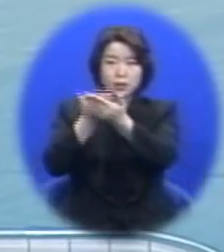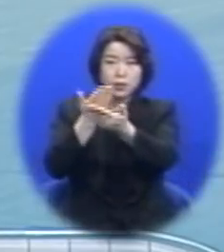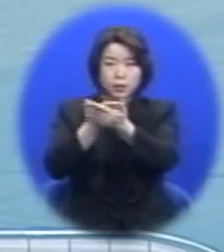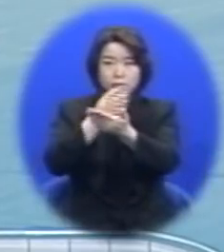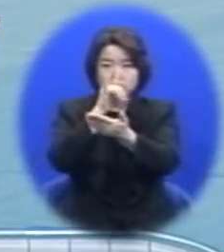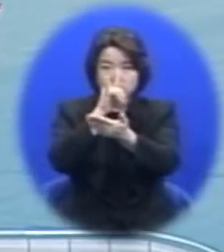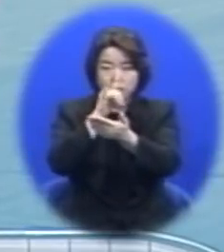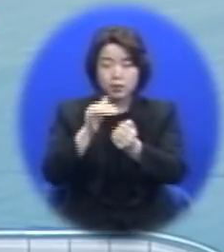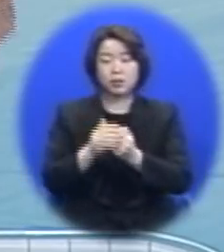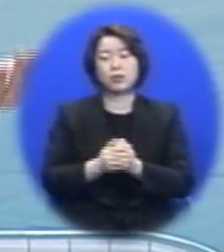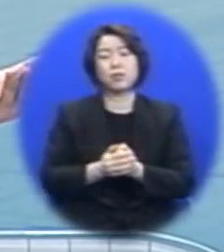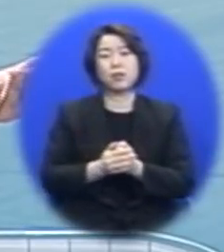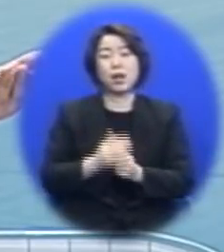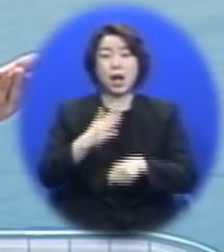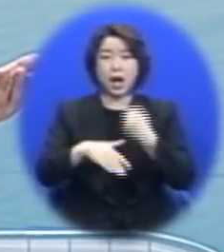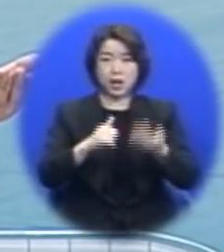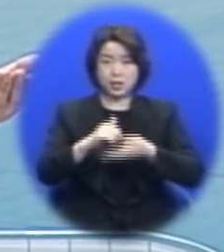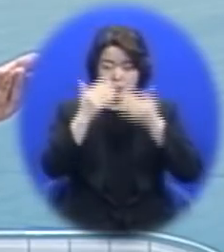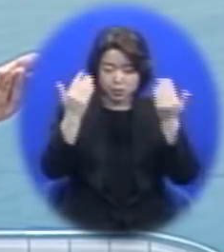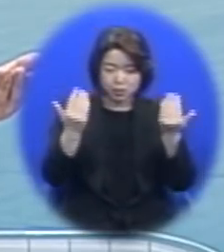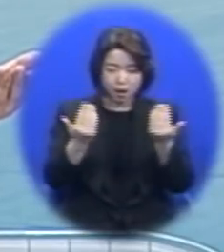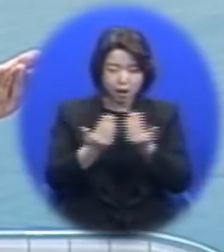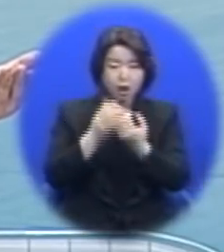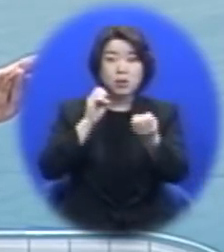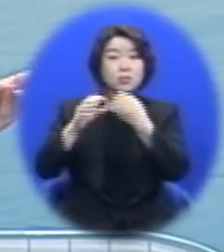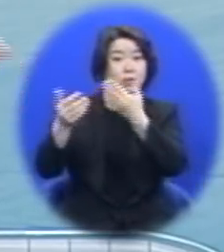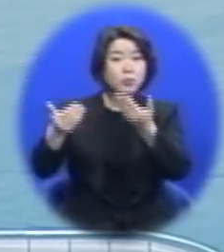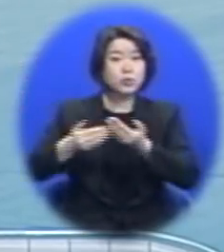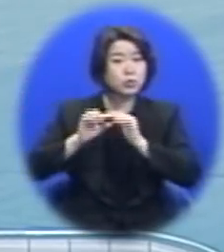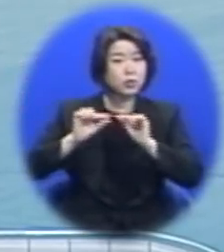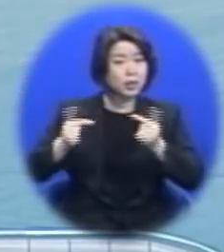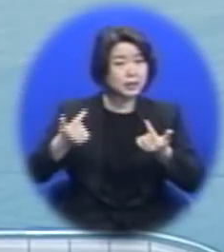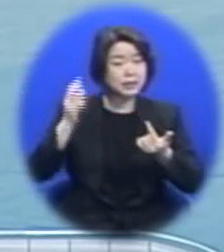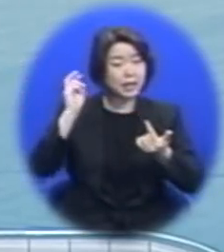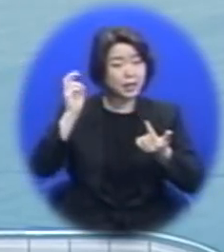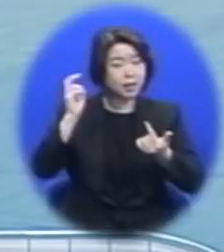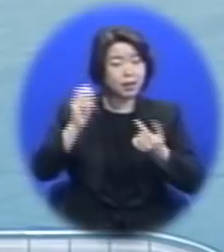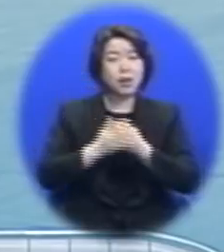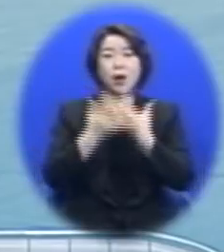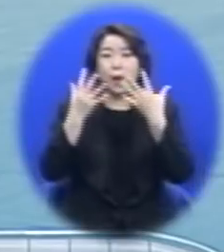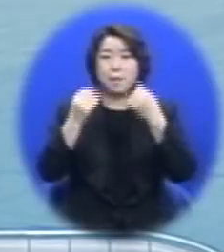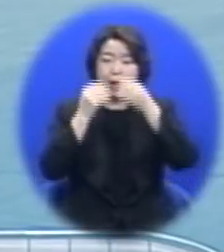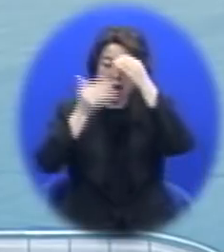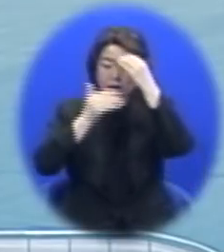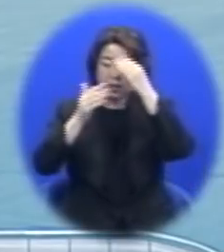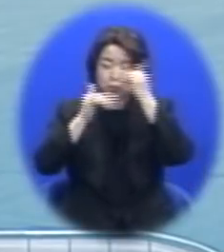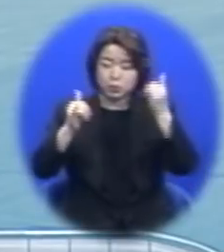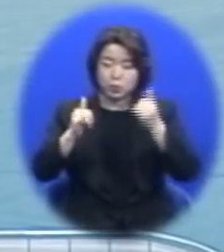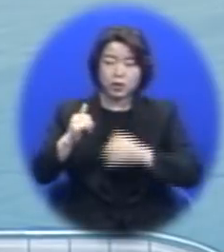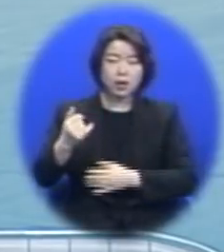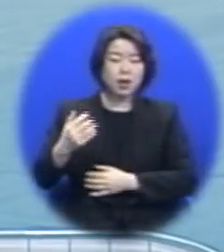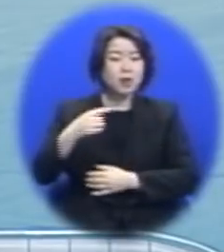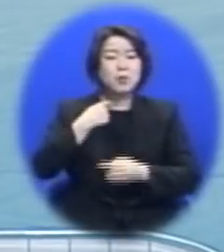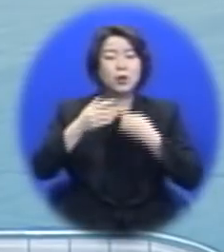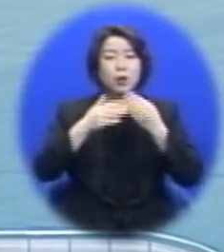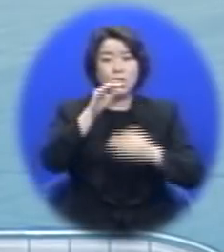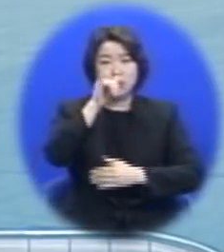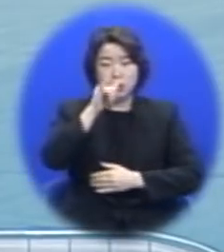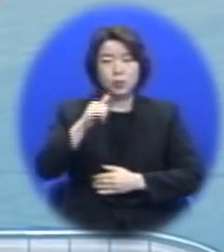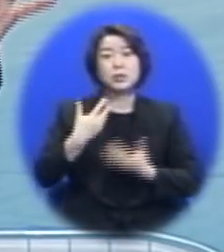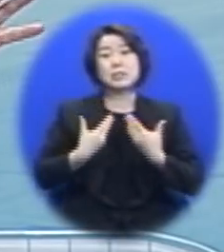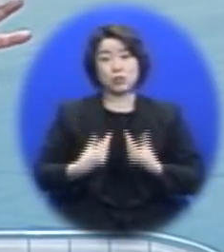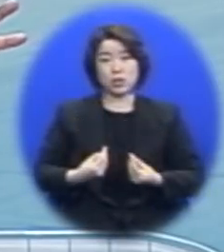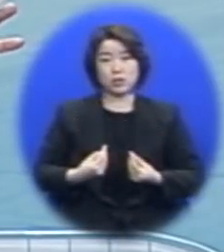그런데 하나님께서 다 들어주시는 것 같지 않아요. 많은 성도들이 겪고 있는 좌절입니다. 그러나